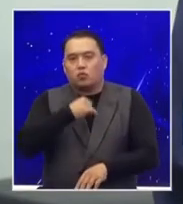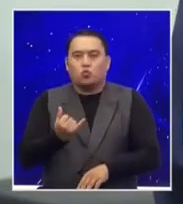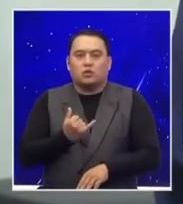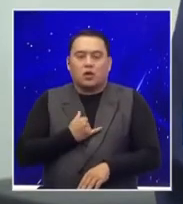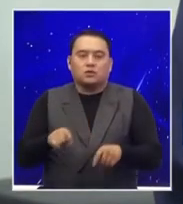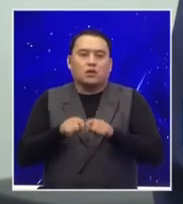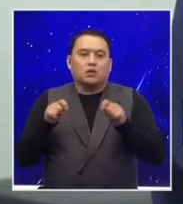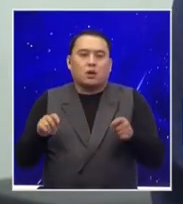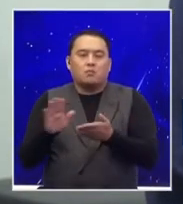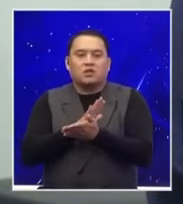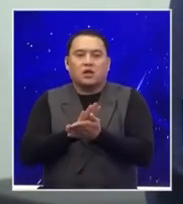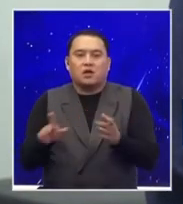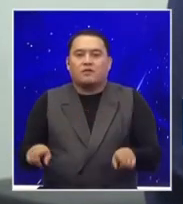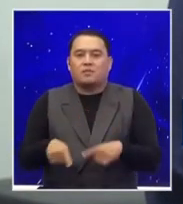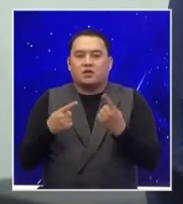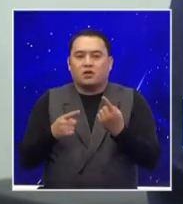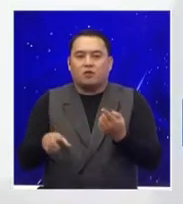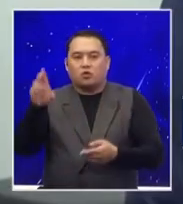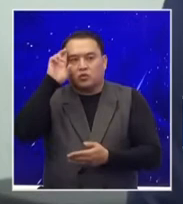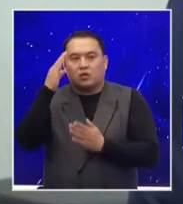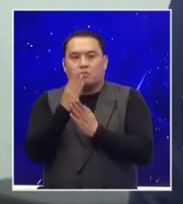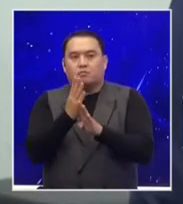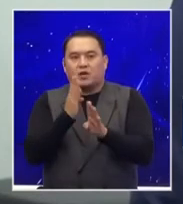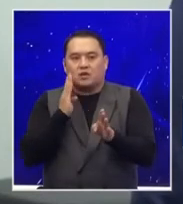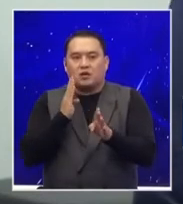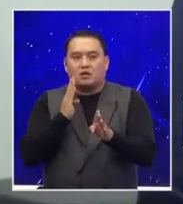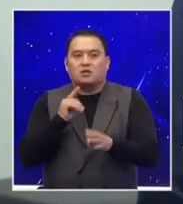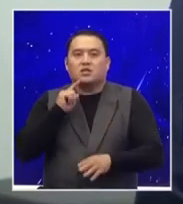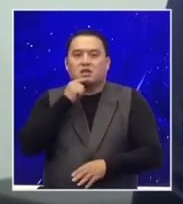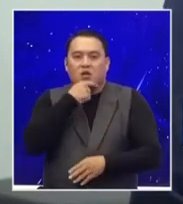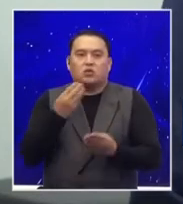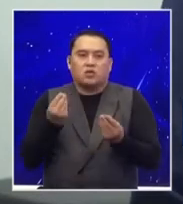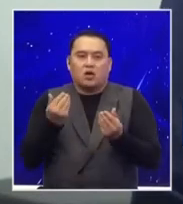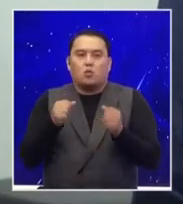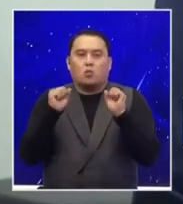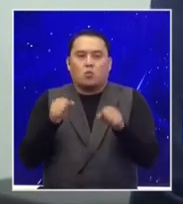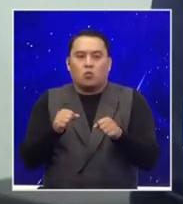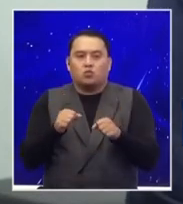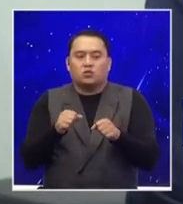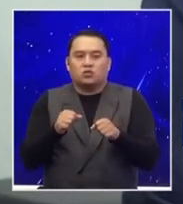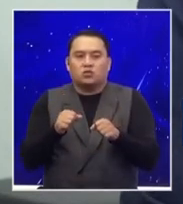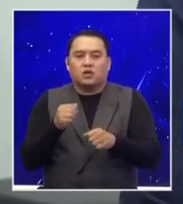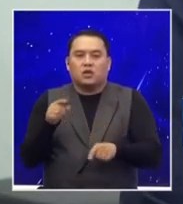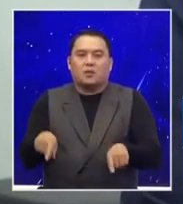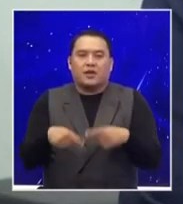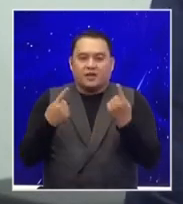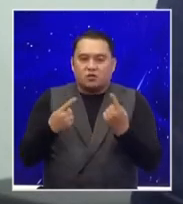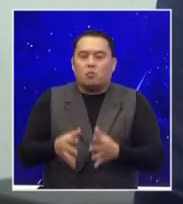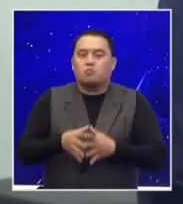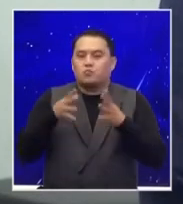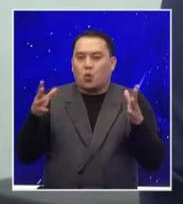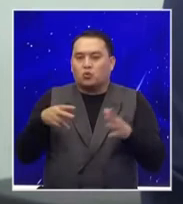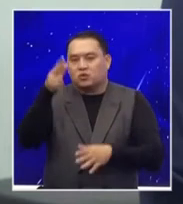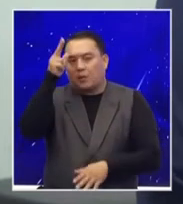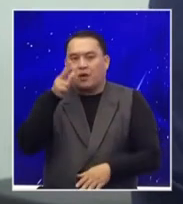АСАРе бесплатная реабилитация по госпорталу. На эти сэкономленные деньги можно продлевать реабилитацию и больше, чем